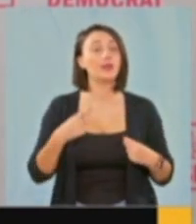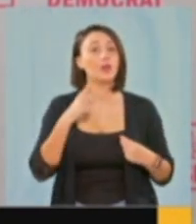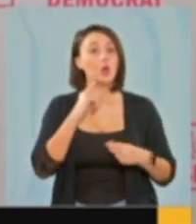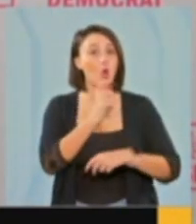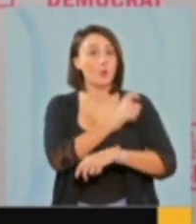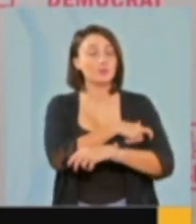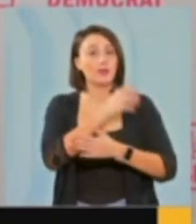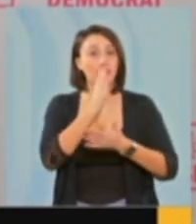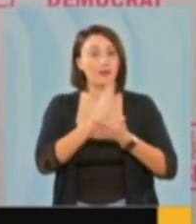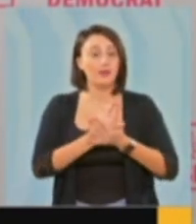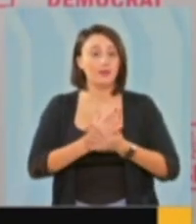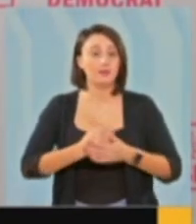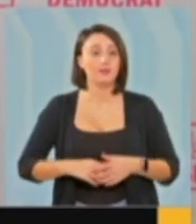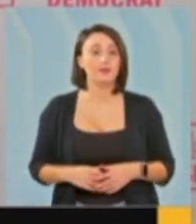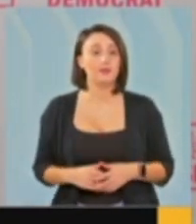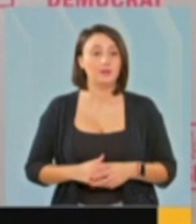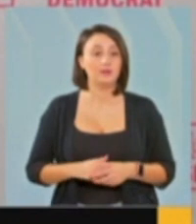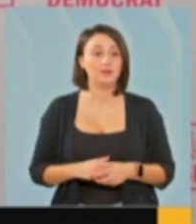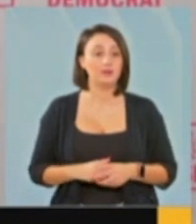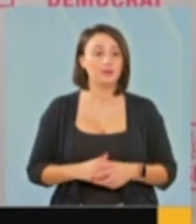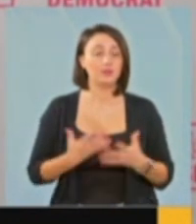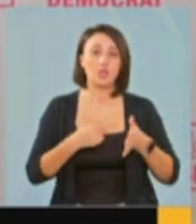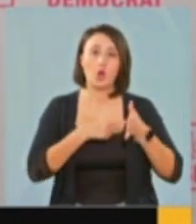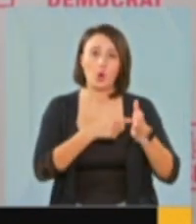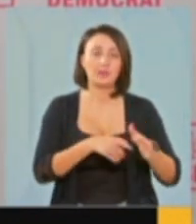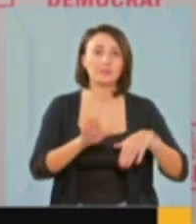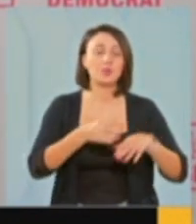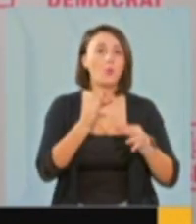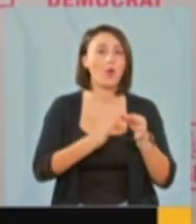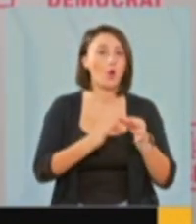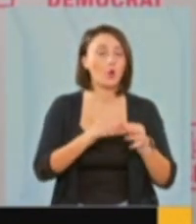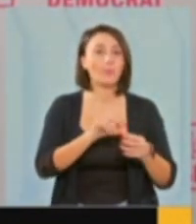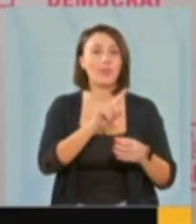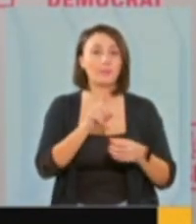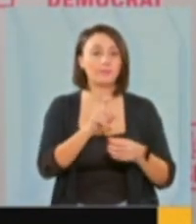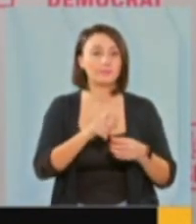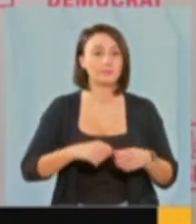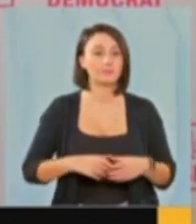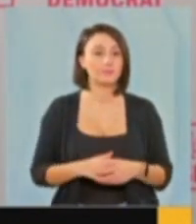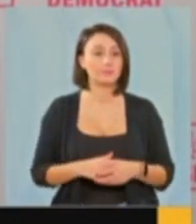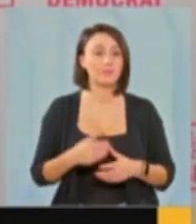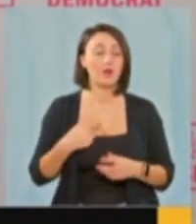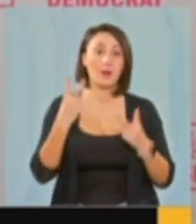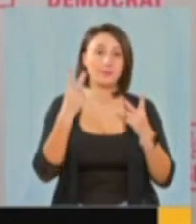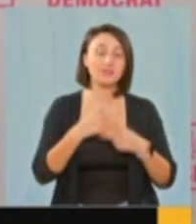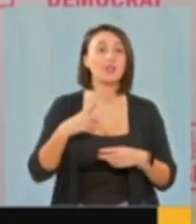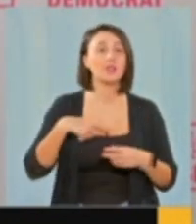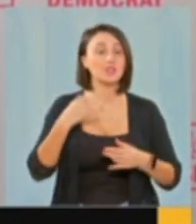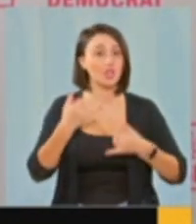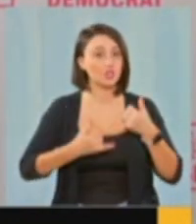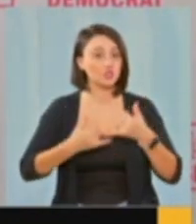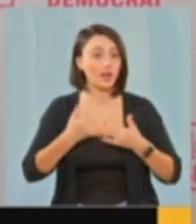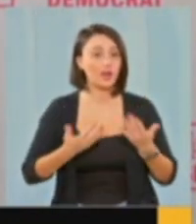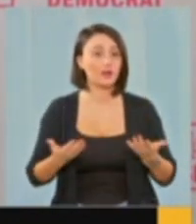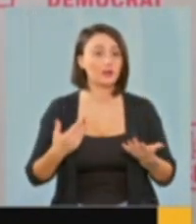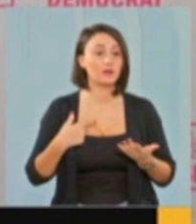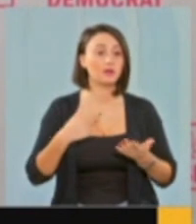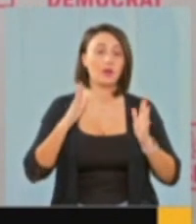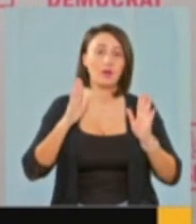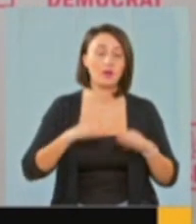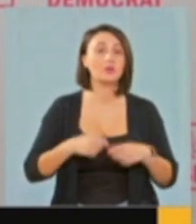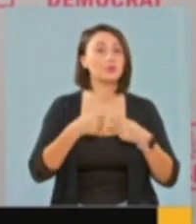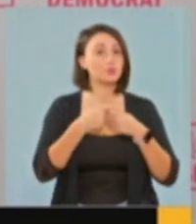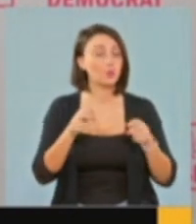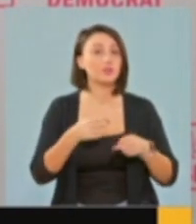decizională Când primim înțeles Că eu este inginer și are